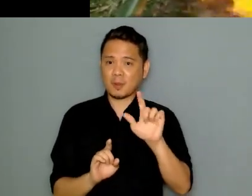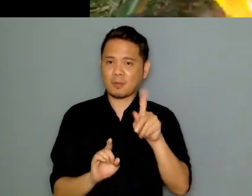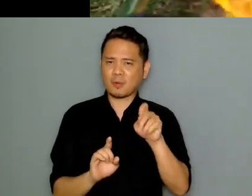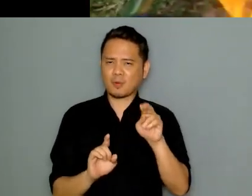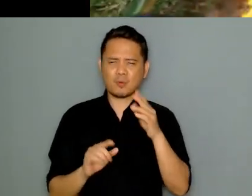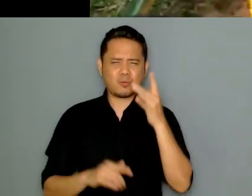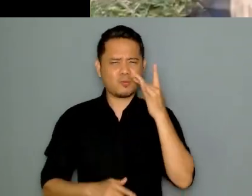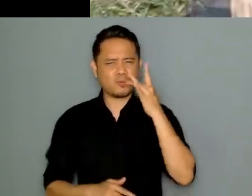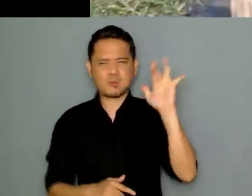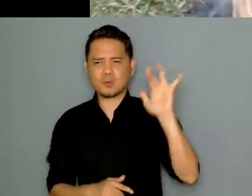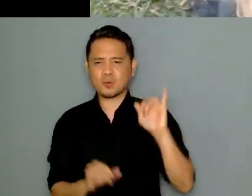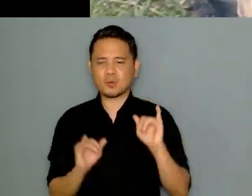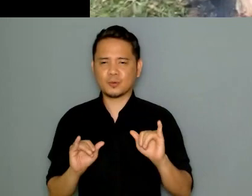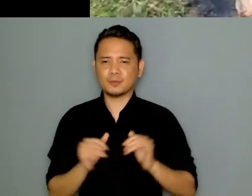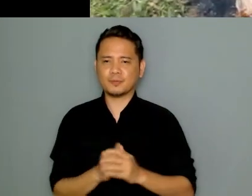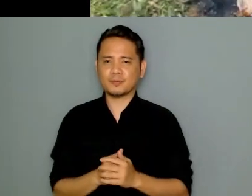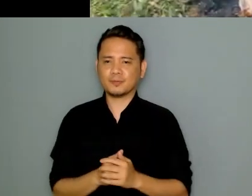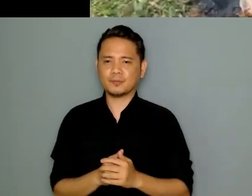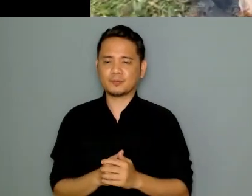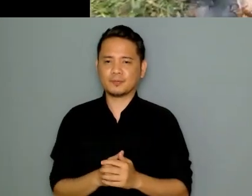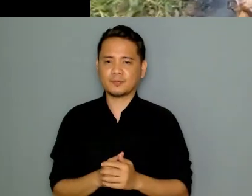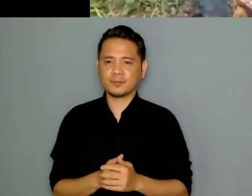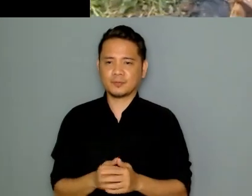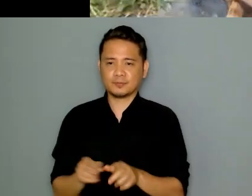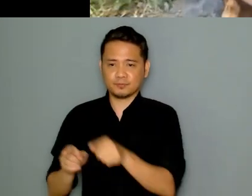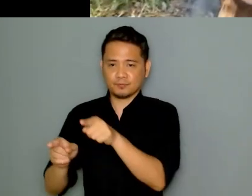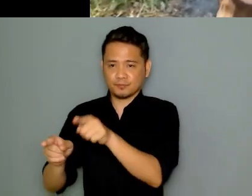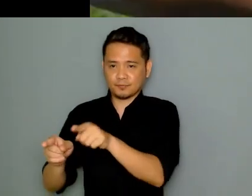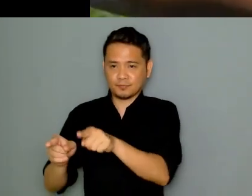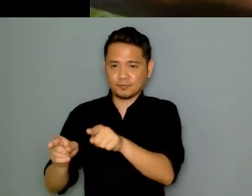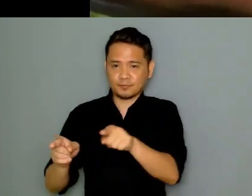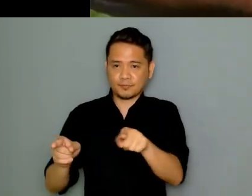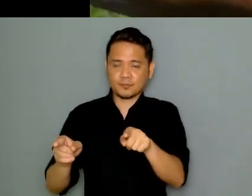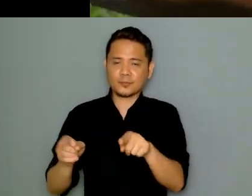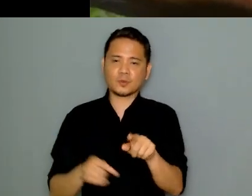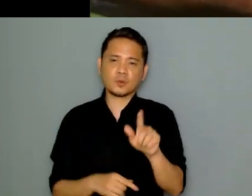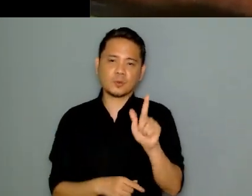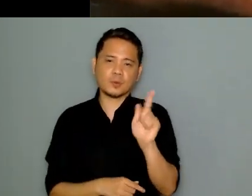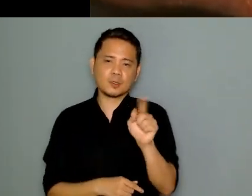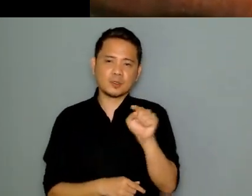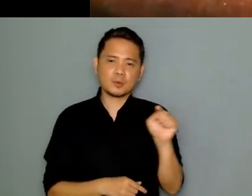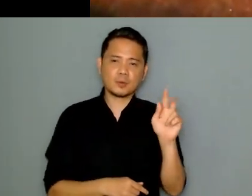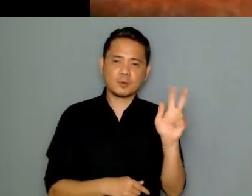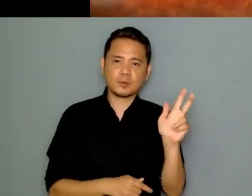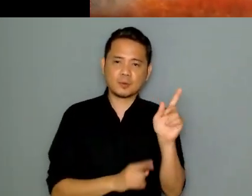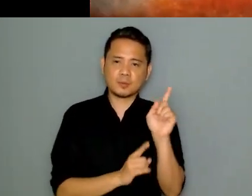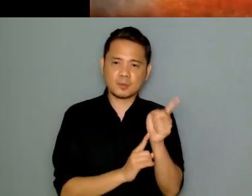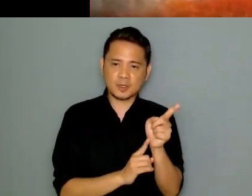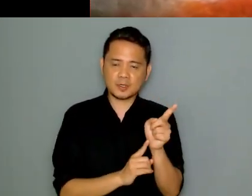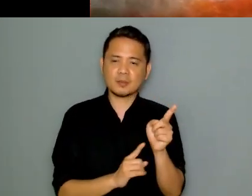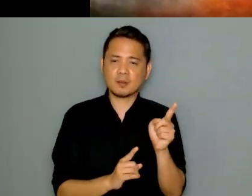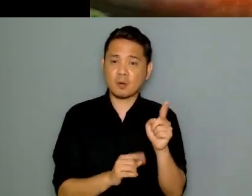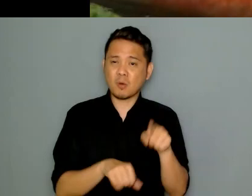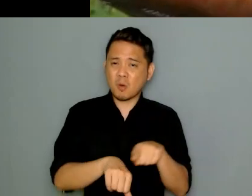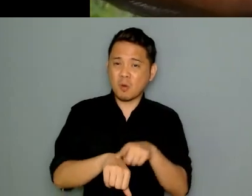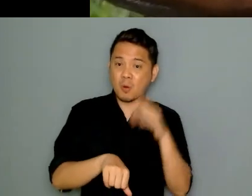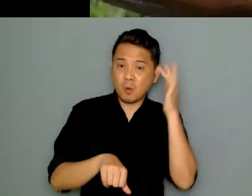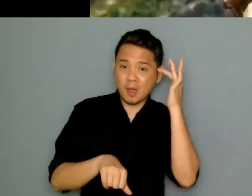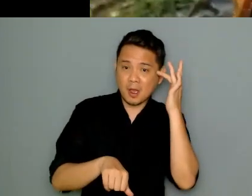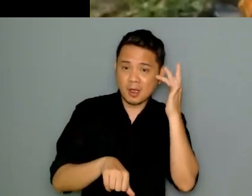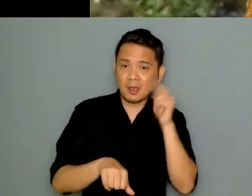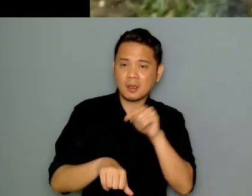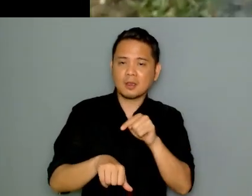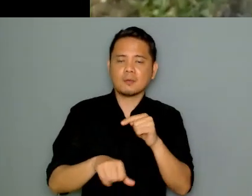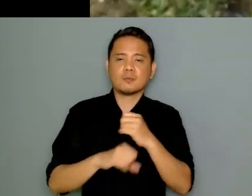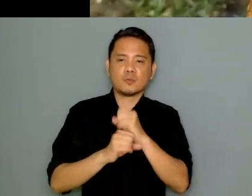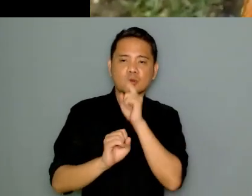apoy ng mga 20-30 minutes. Bakit po ang tagal? Kasi gusto ko sigurado ako, at saka pati masyadong mataas